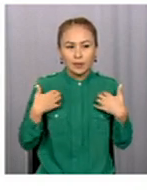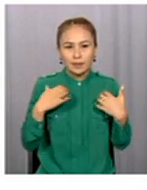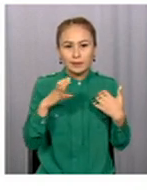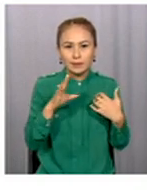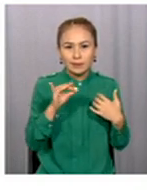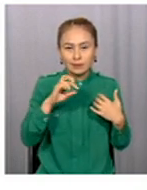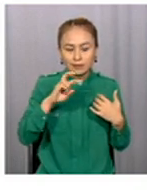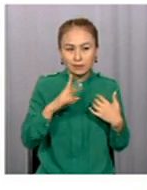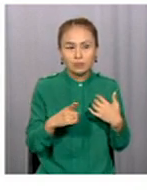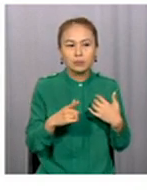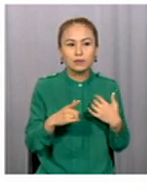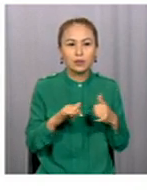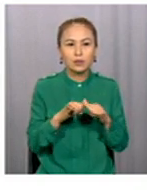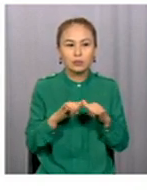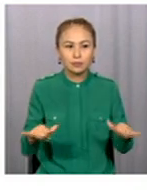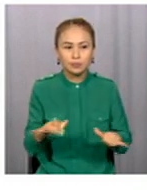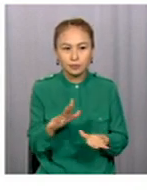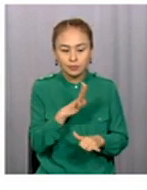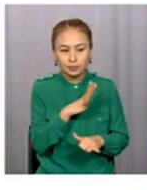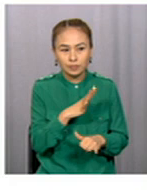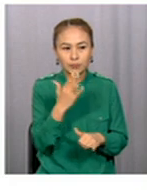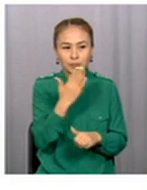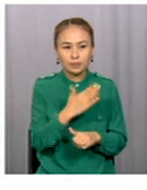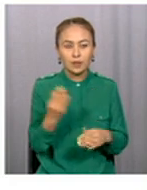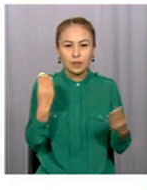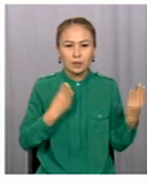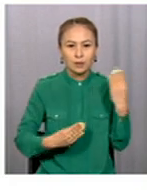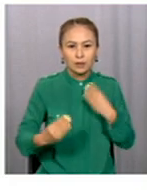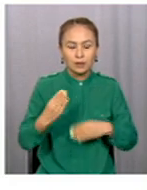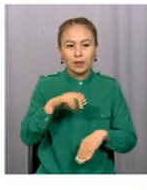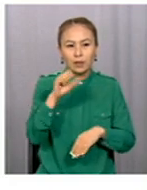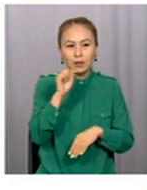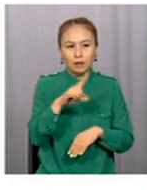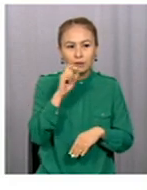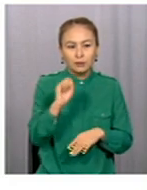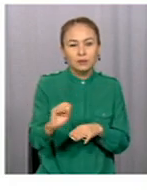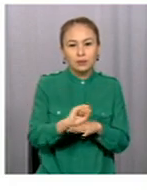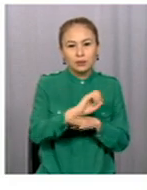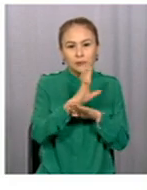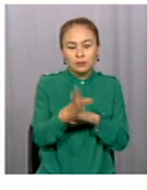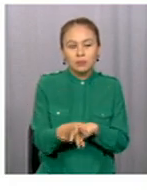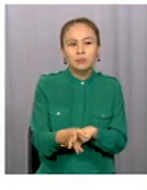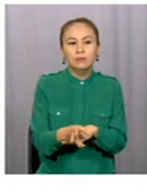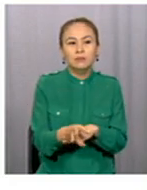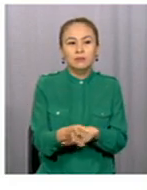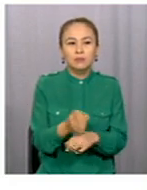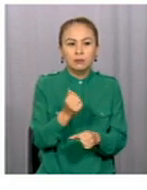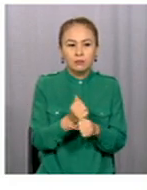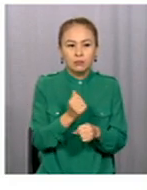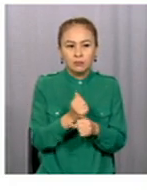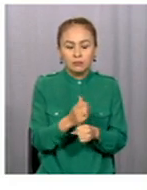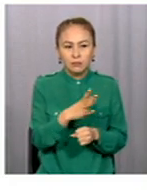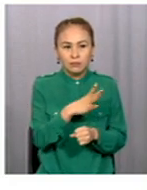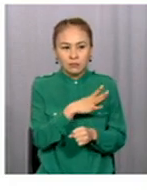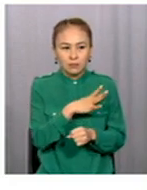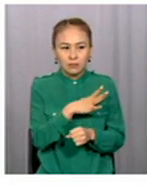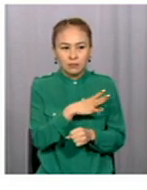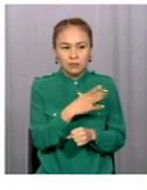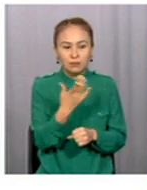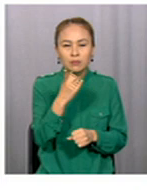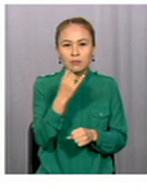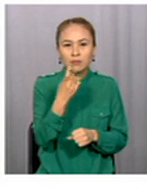полихромдық стиль кең таралды. Олар киімдерін алтынмен апталған әшекей бұйымдармен безендірген.